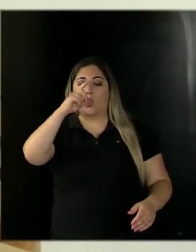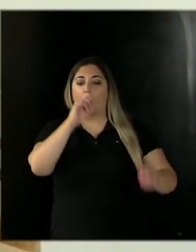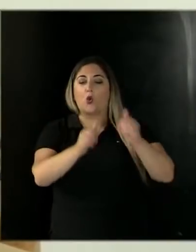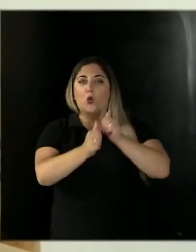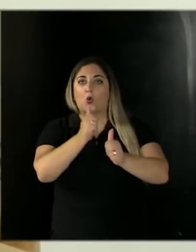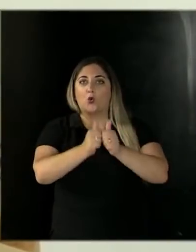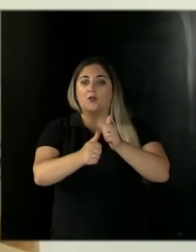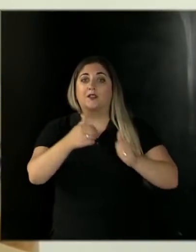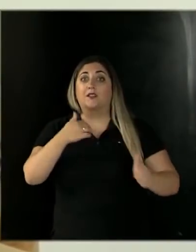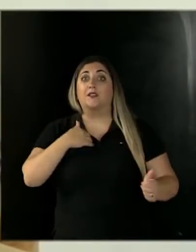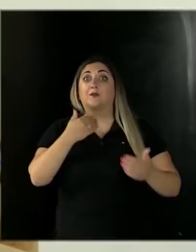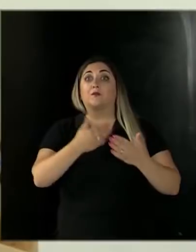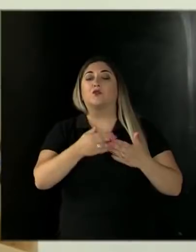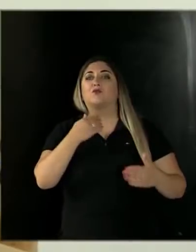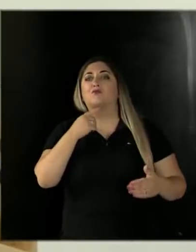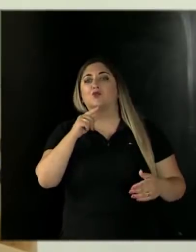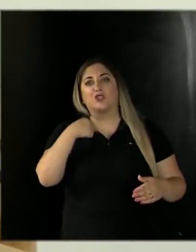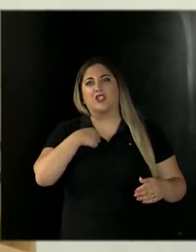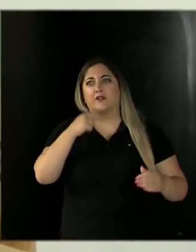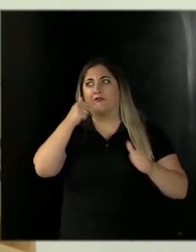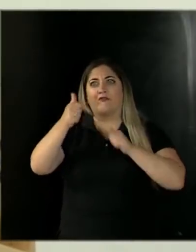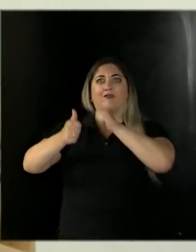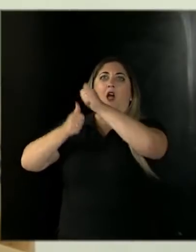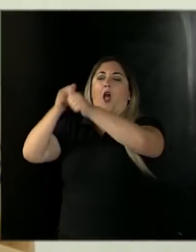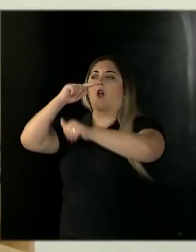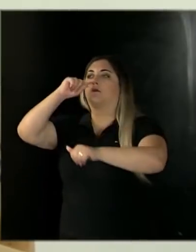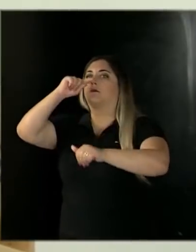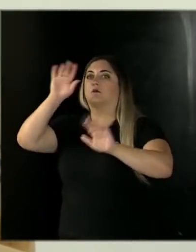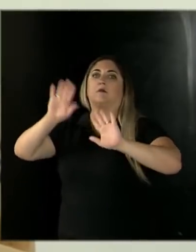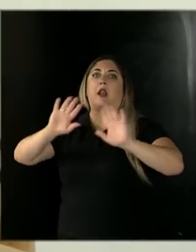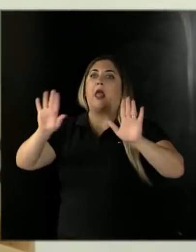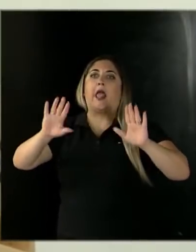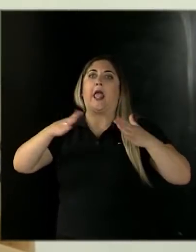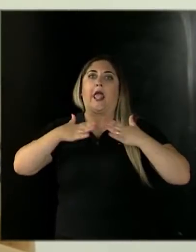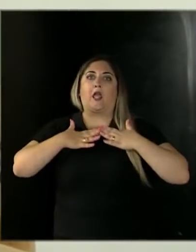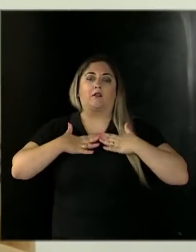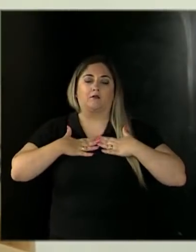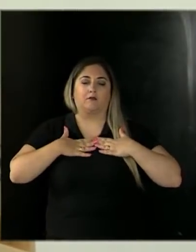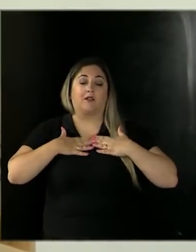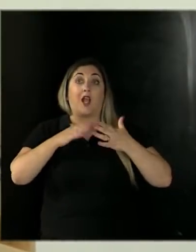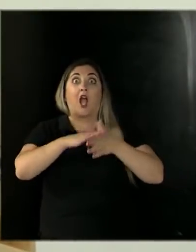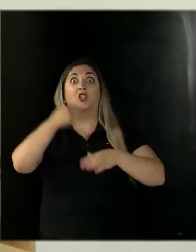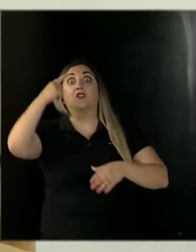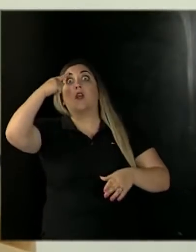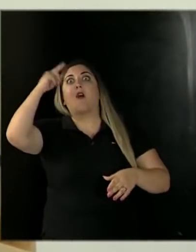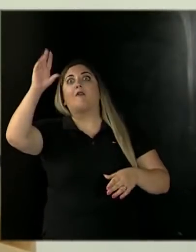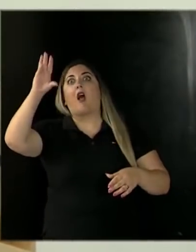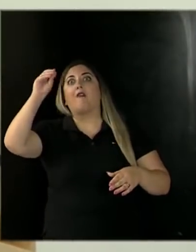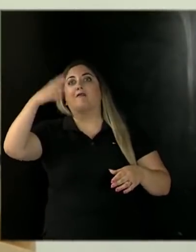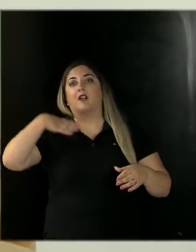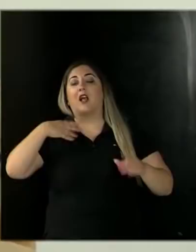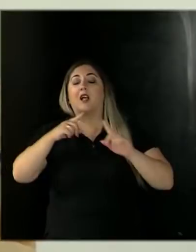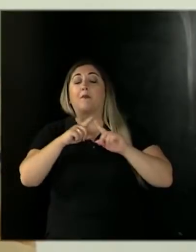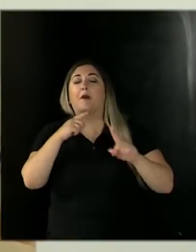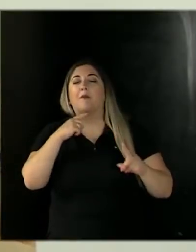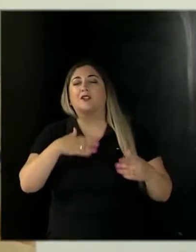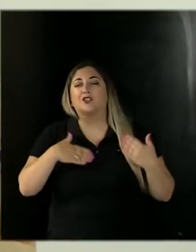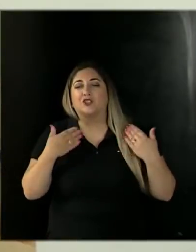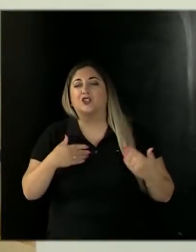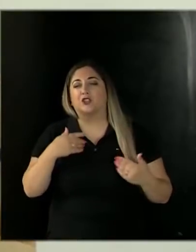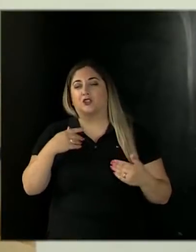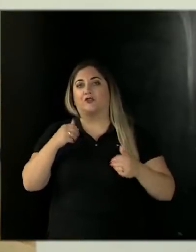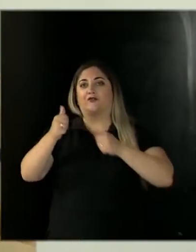biex ma mmurx nintefaħ bija nnifsi minħabba fil-kobor tar-rivelazzjonijiet, tqedit li xewka